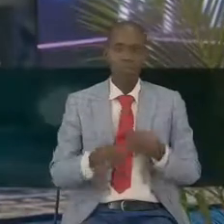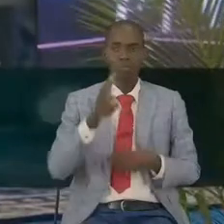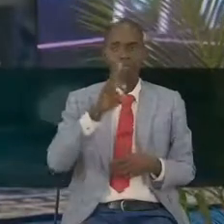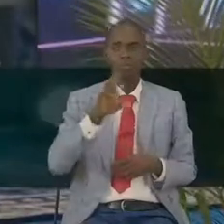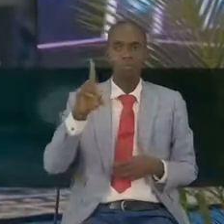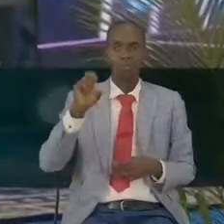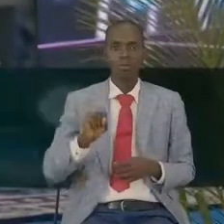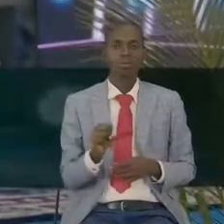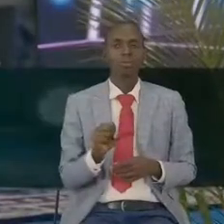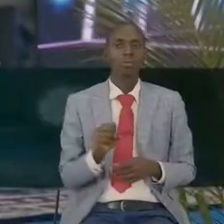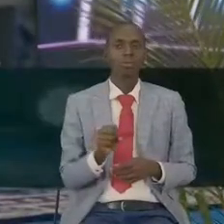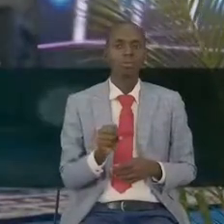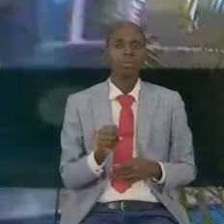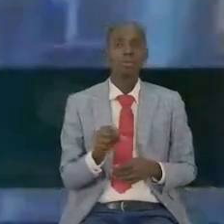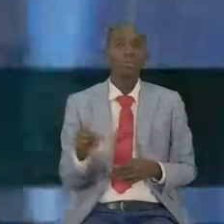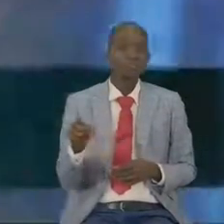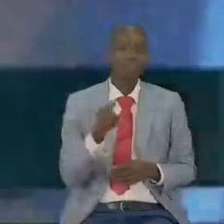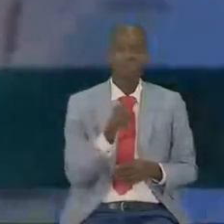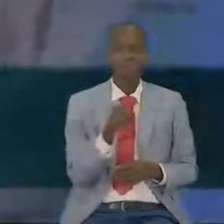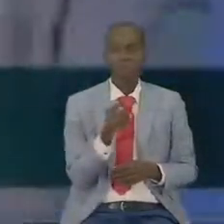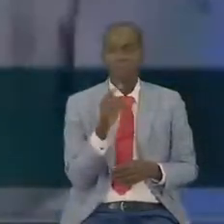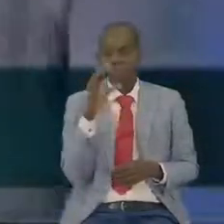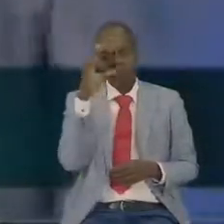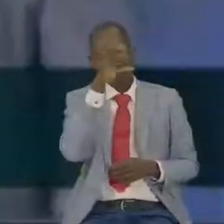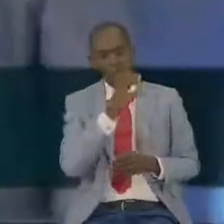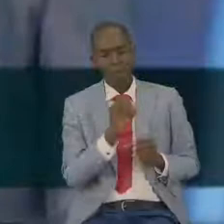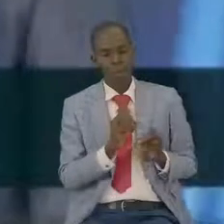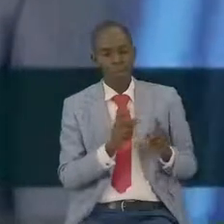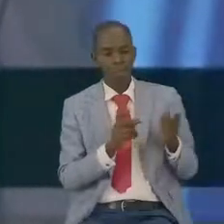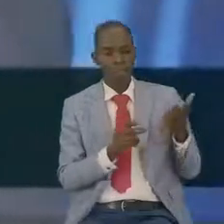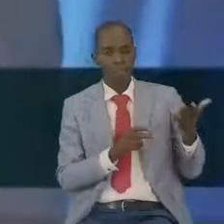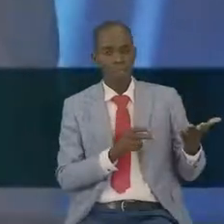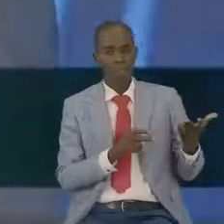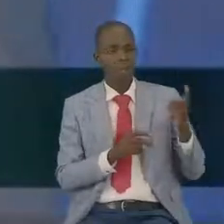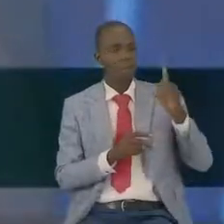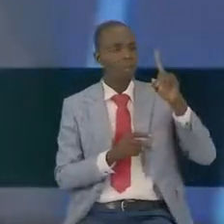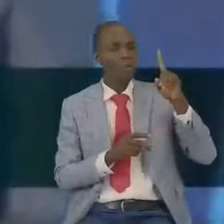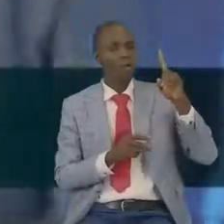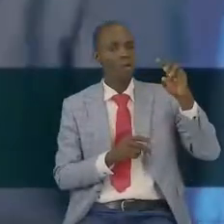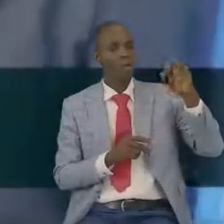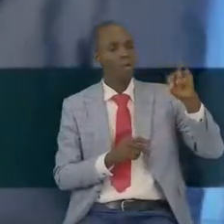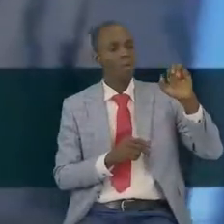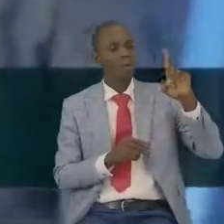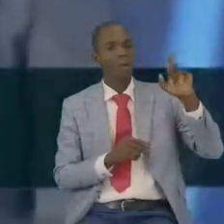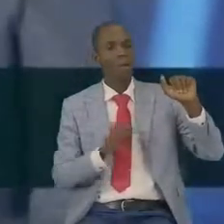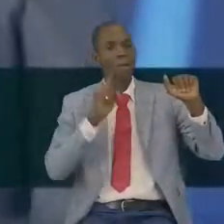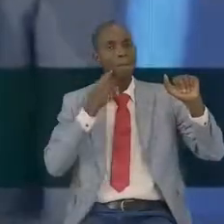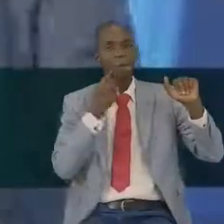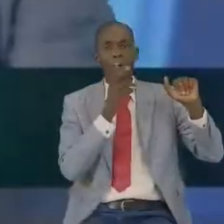voyez? Ils ont raté une chance là-bas. Un seul Mara. Et après